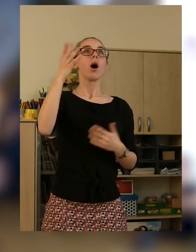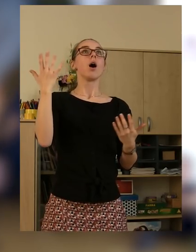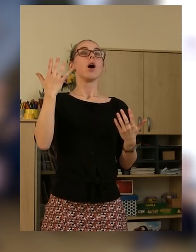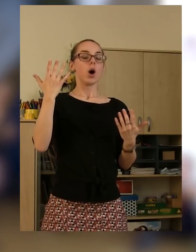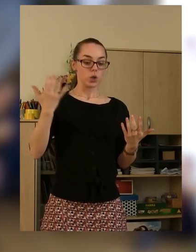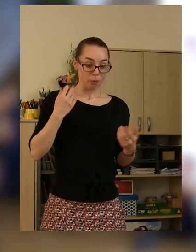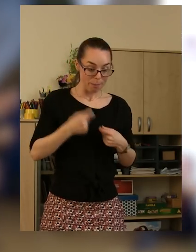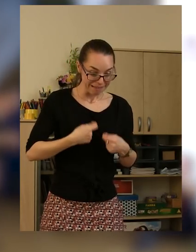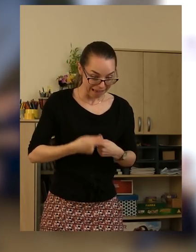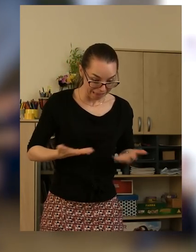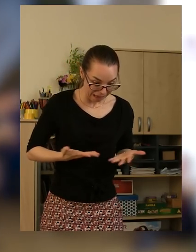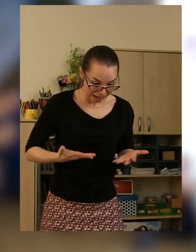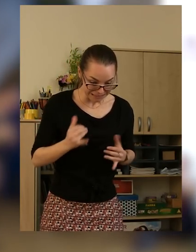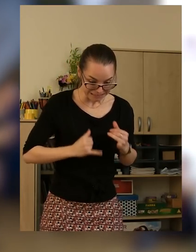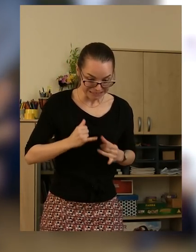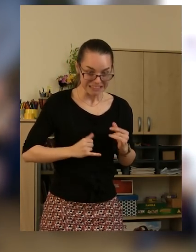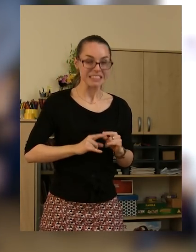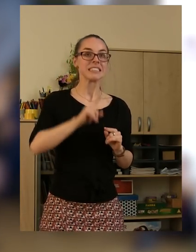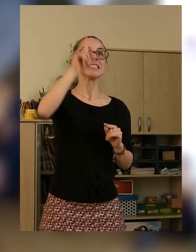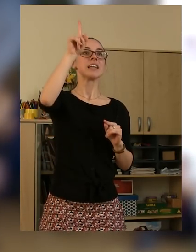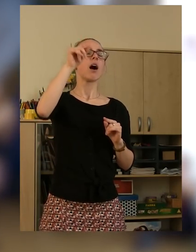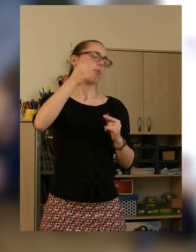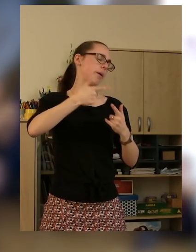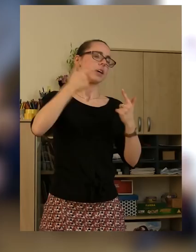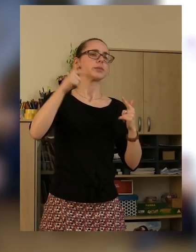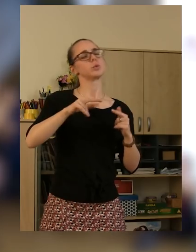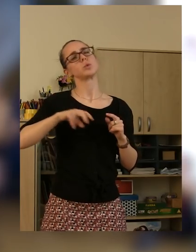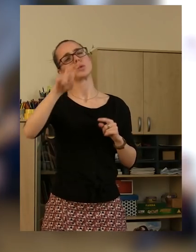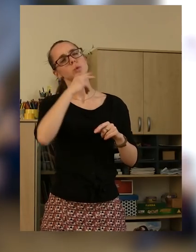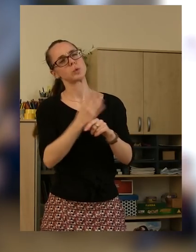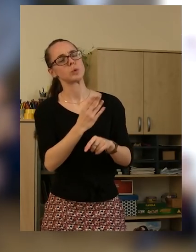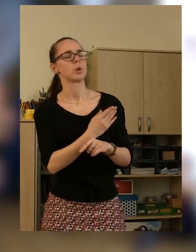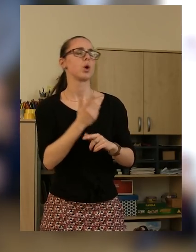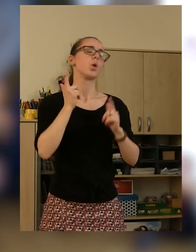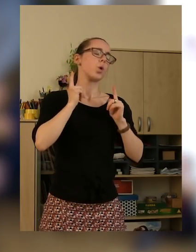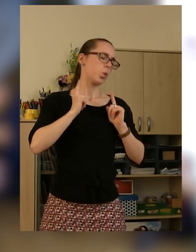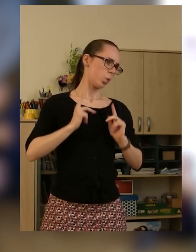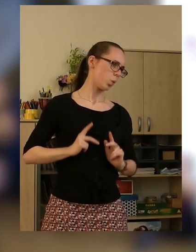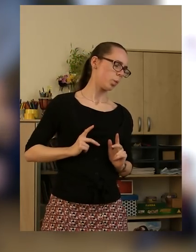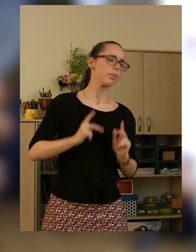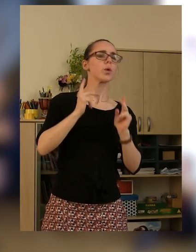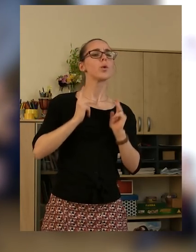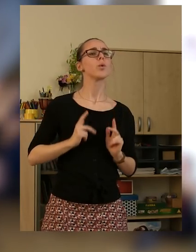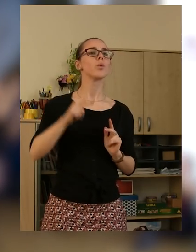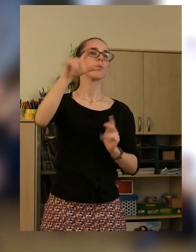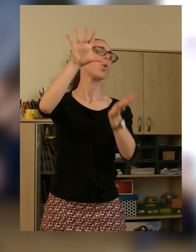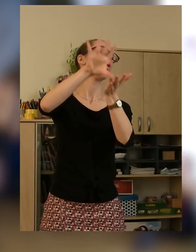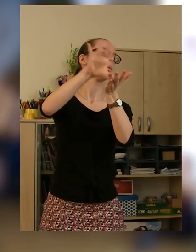A na jednom místě bylo jasné, že budou muset odpočívat, a proto jim tam postavili město.